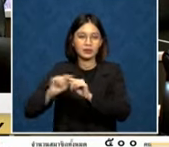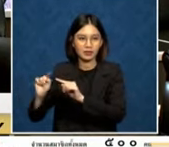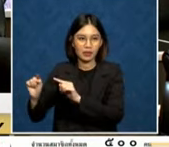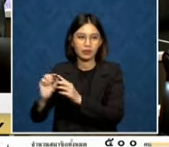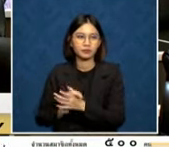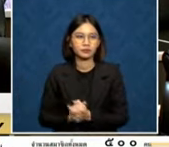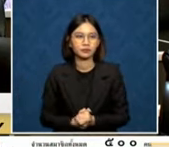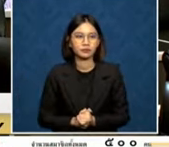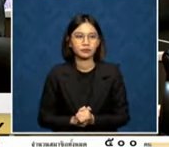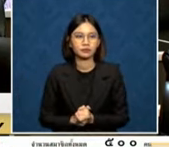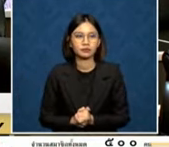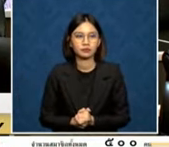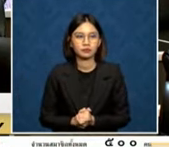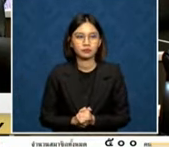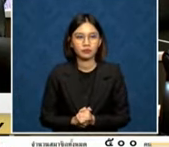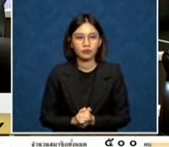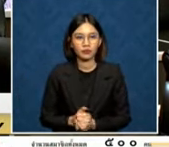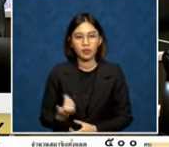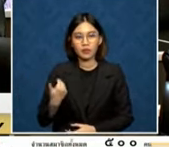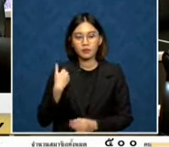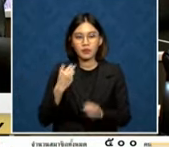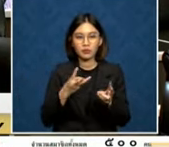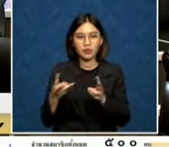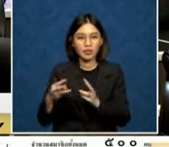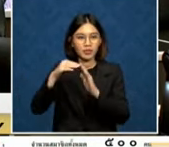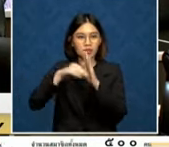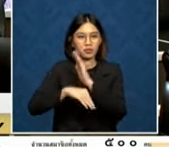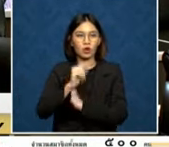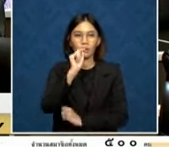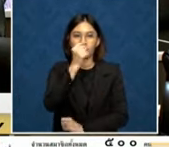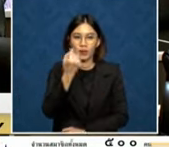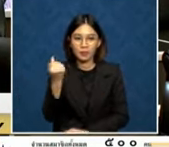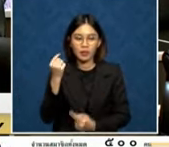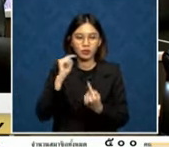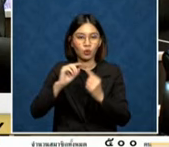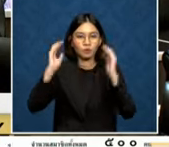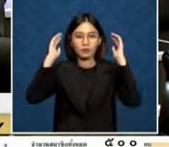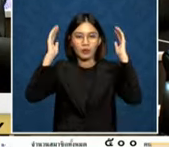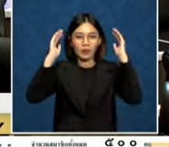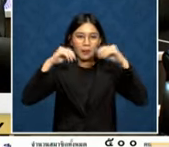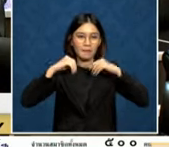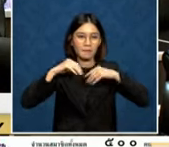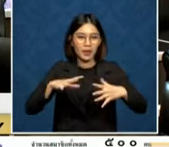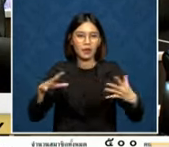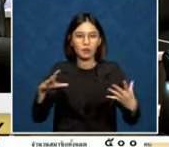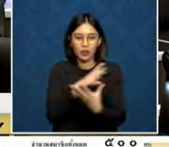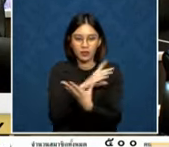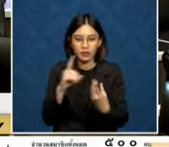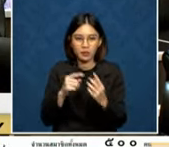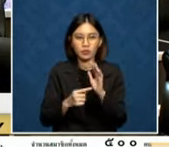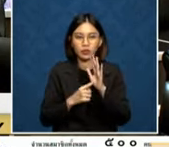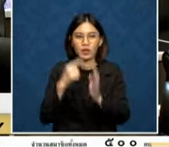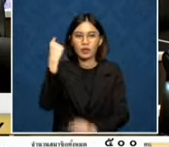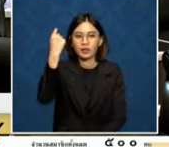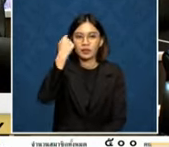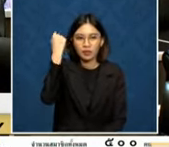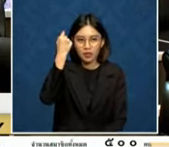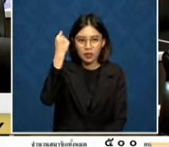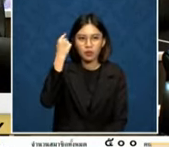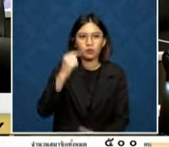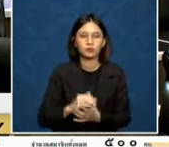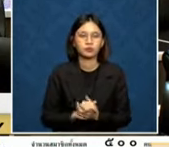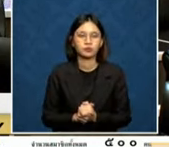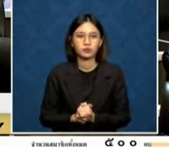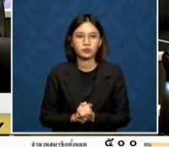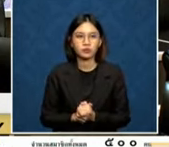ครับนอกจากนี้ครับเรายังมีแนวทางใหม่ๆครับในการโปรโมทวัฒนธรรมของเรานะครับเช่นการท่องเที่ยวเชิงวัฒนธรรมครับ